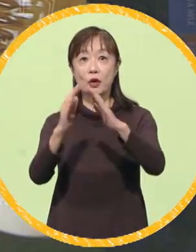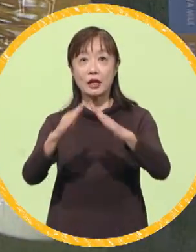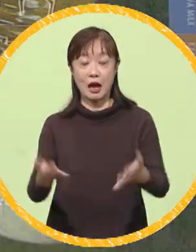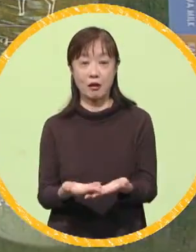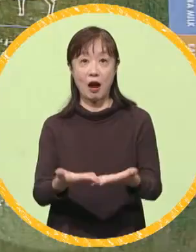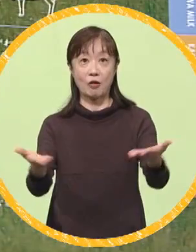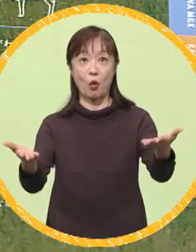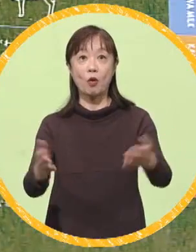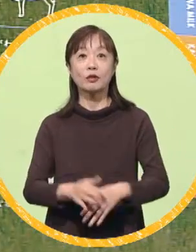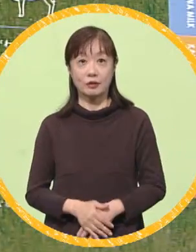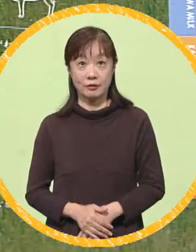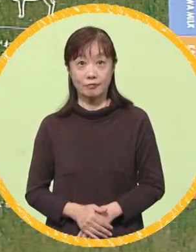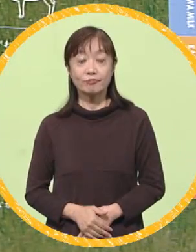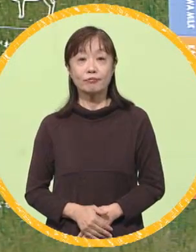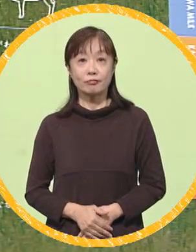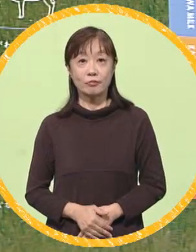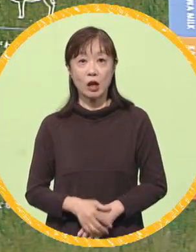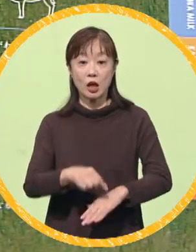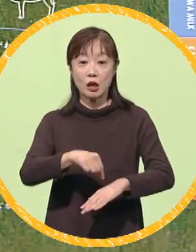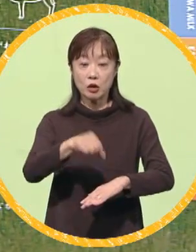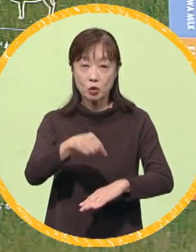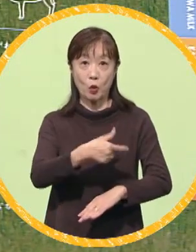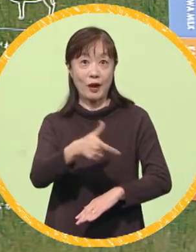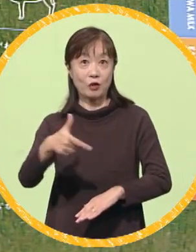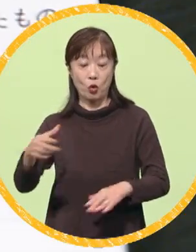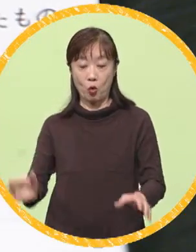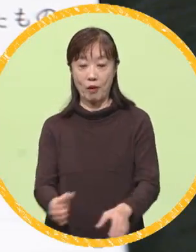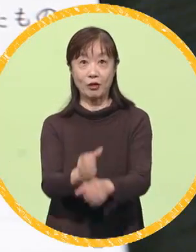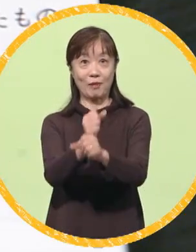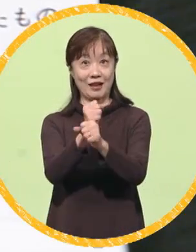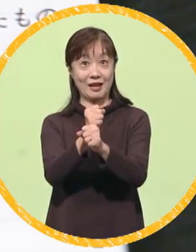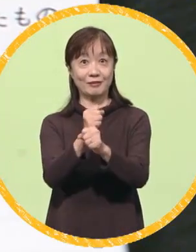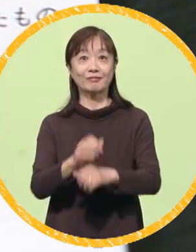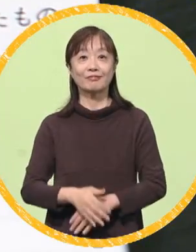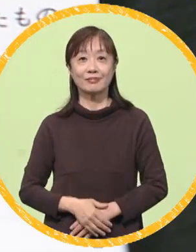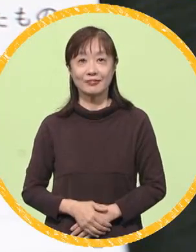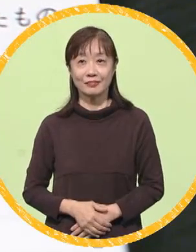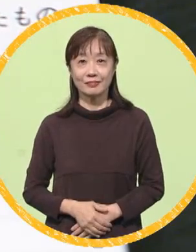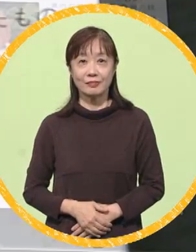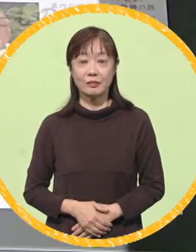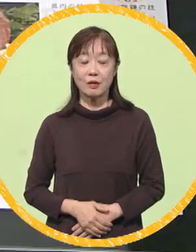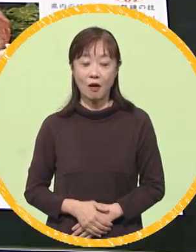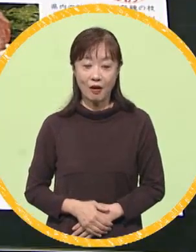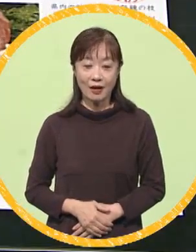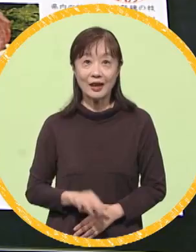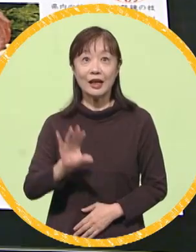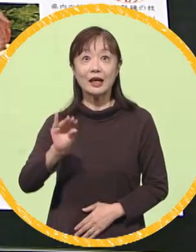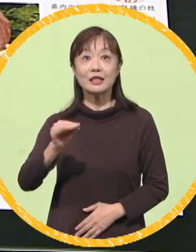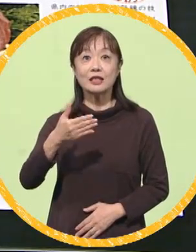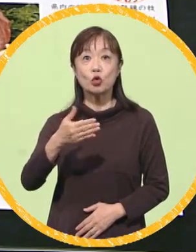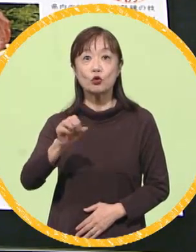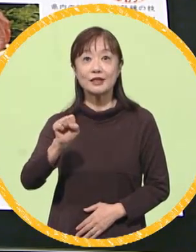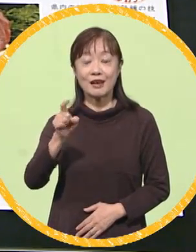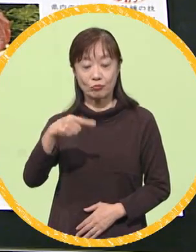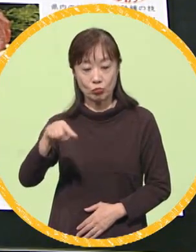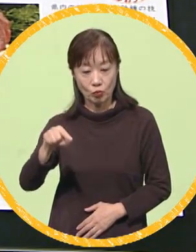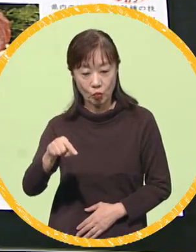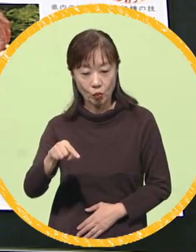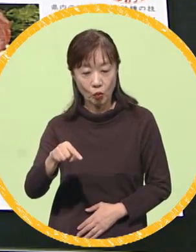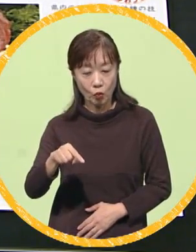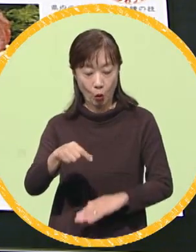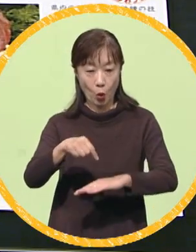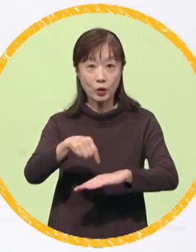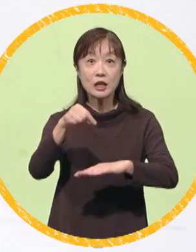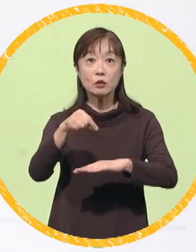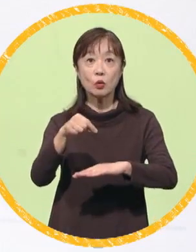でして、神奈川県産の畜産物を一冊にまとめた冊子なんですね。 まあ、お肉とかね、 あるし、 はちみつ